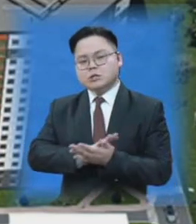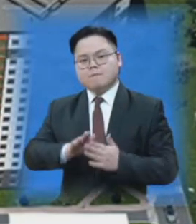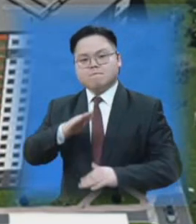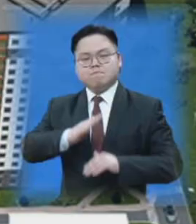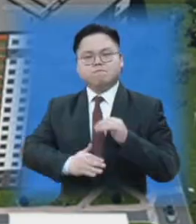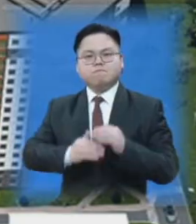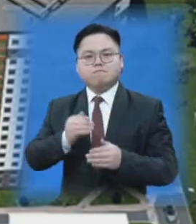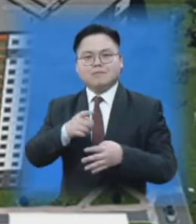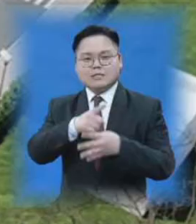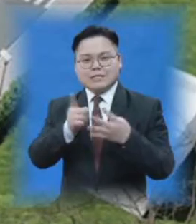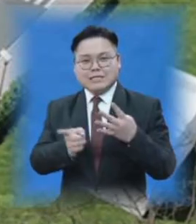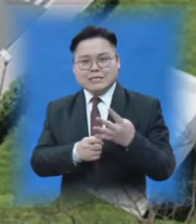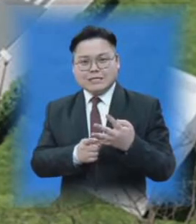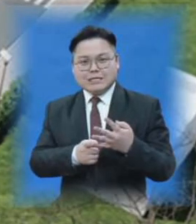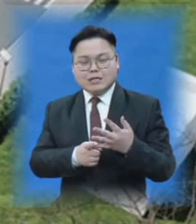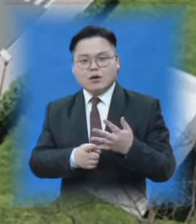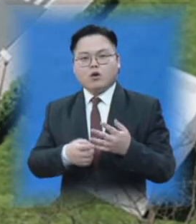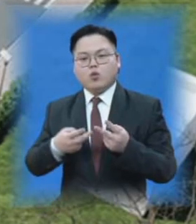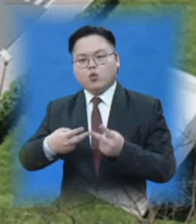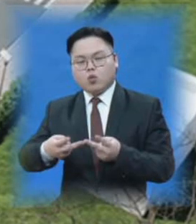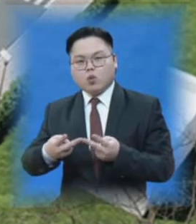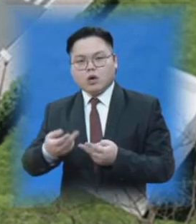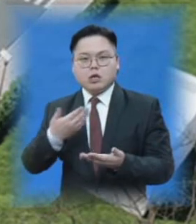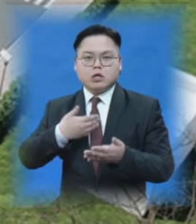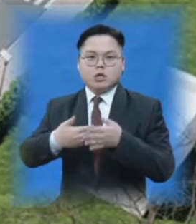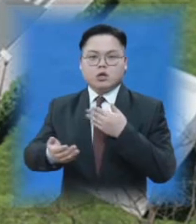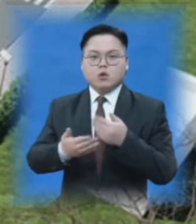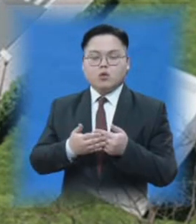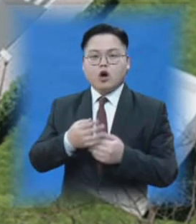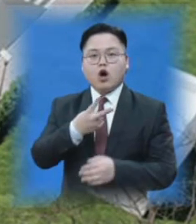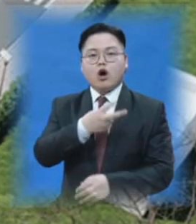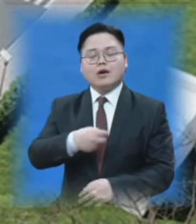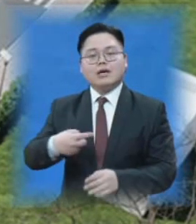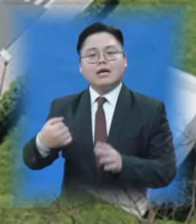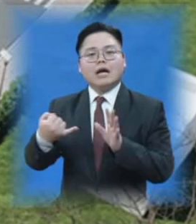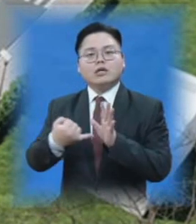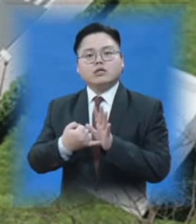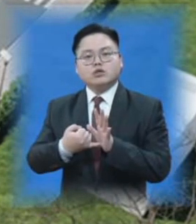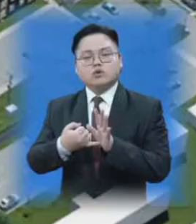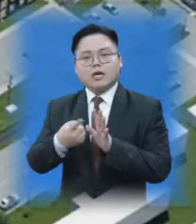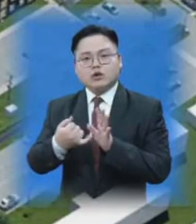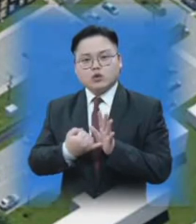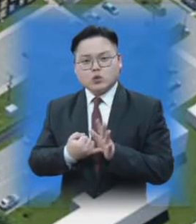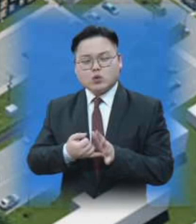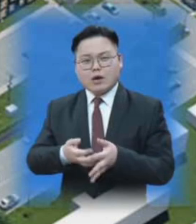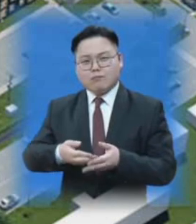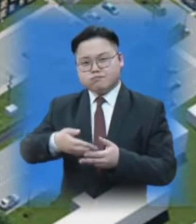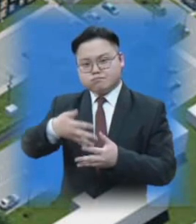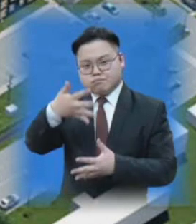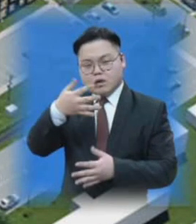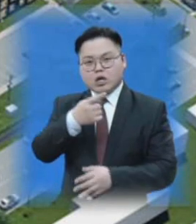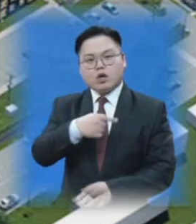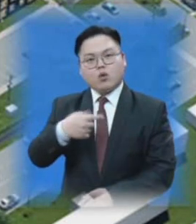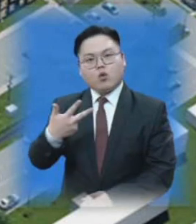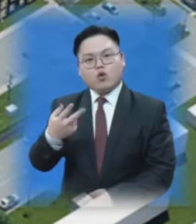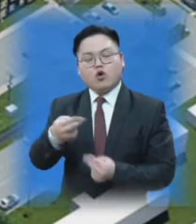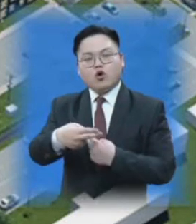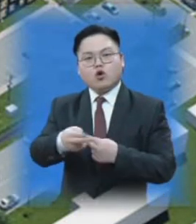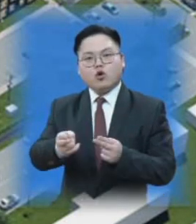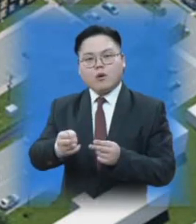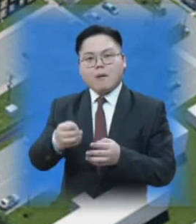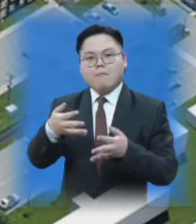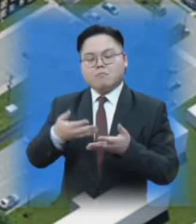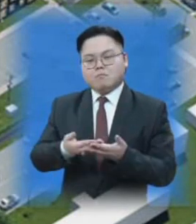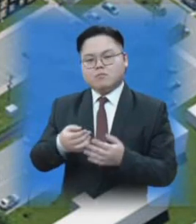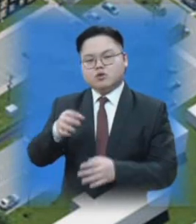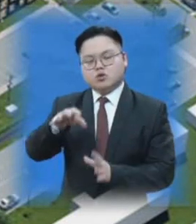1-р давхртаа үйлчлэхний талбайтай 2-16 давхртаа 1-3 өрөө байрны сонголт нийт 580 айлын 4 булаг байрлал